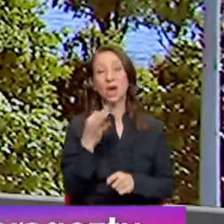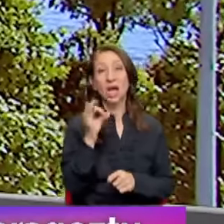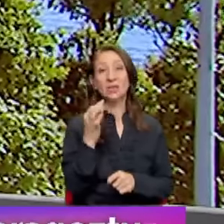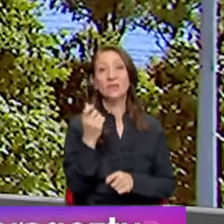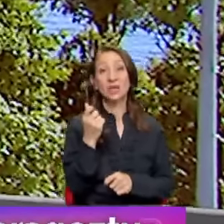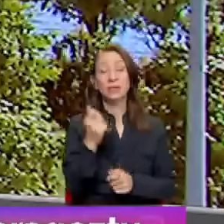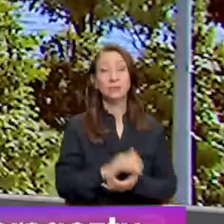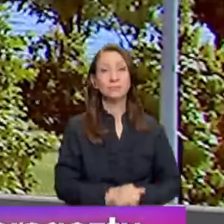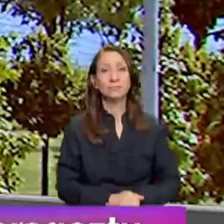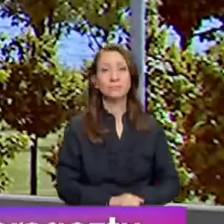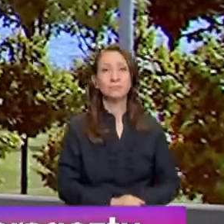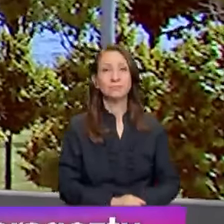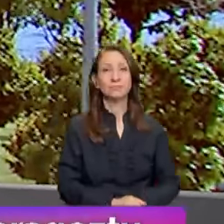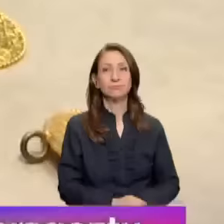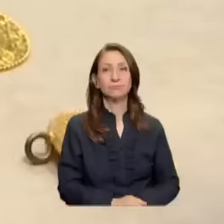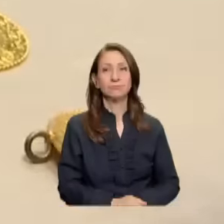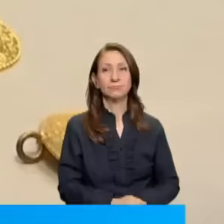altın